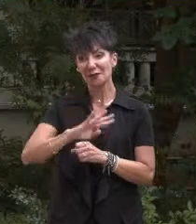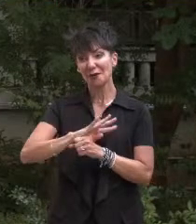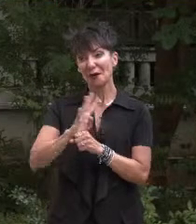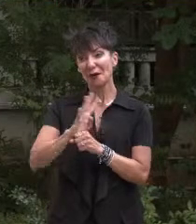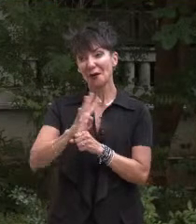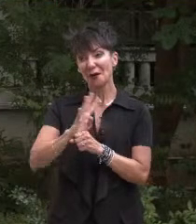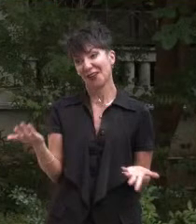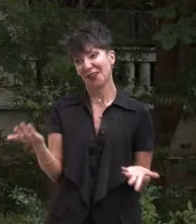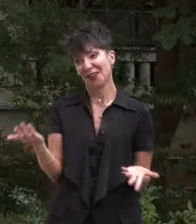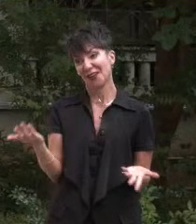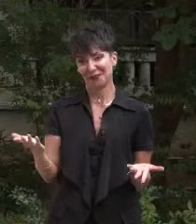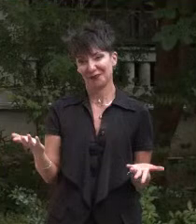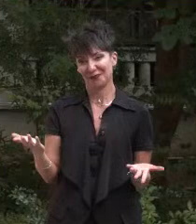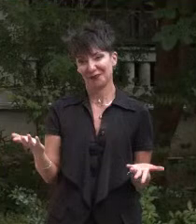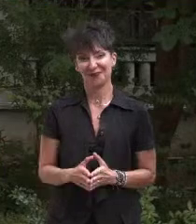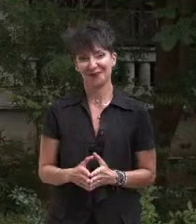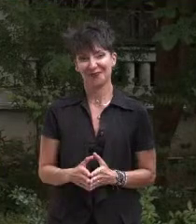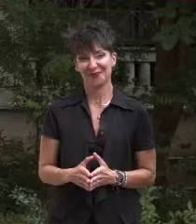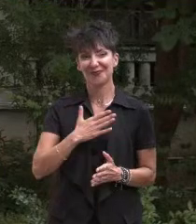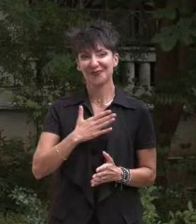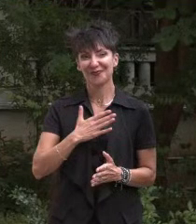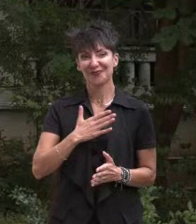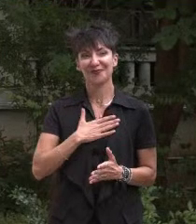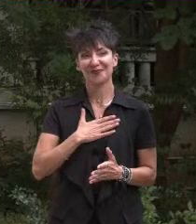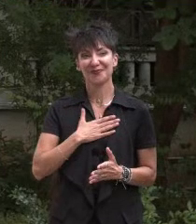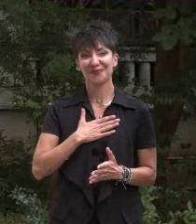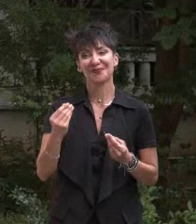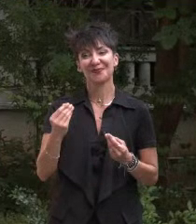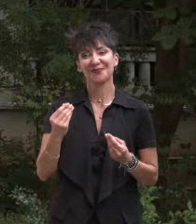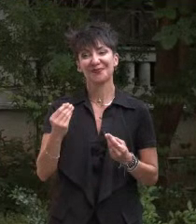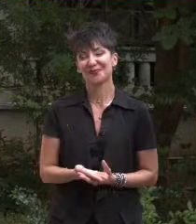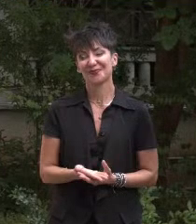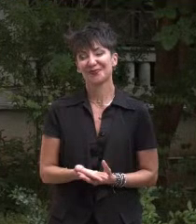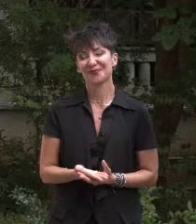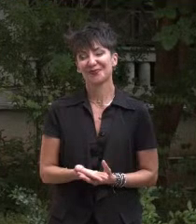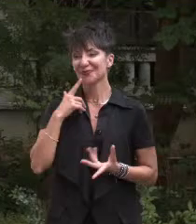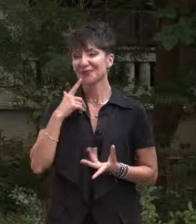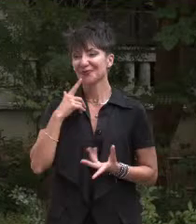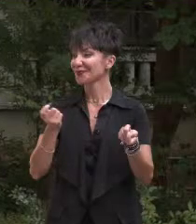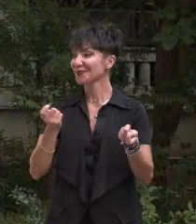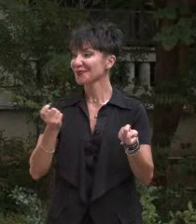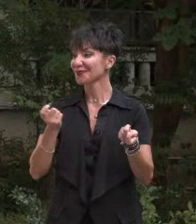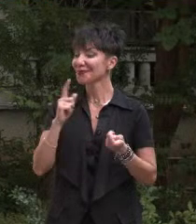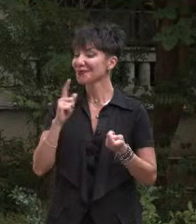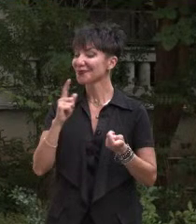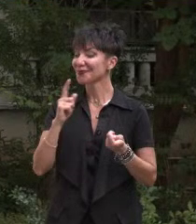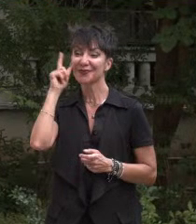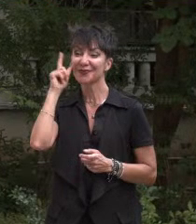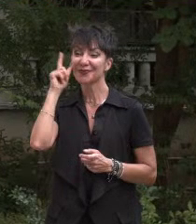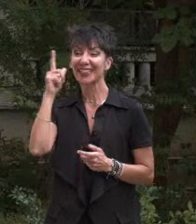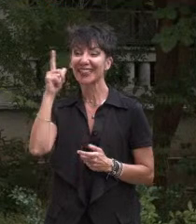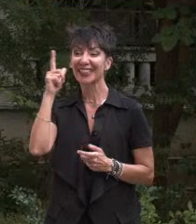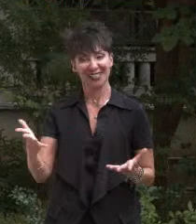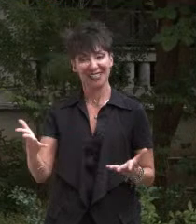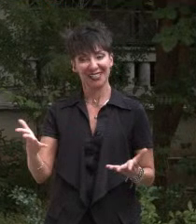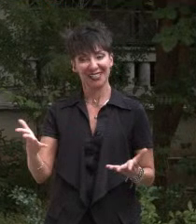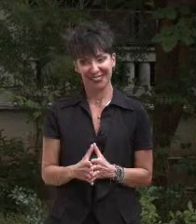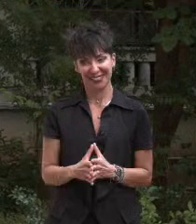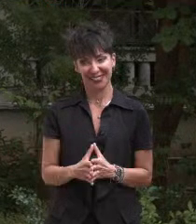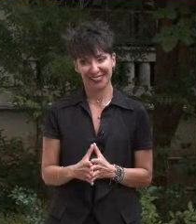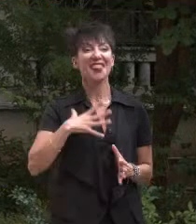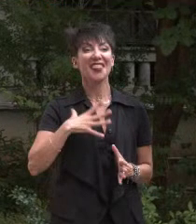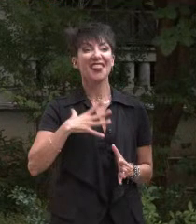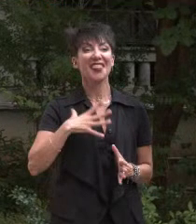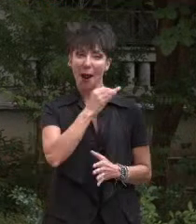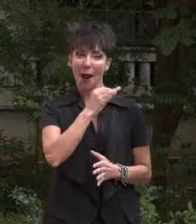κορονοϊό. Και ευχαριστώ πολύ που διοργανώσατε επίσης και αυτή την εκδήλωση. Θα ήθελα